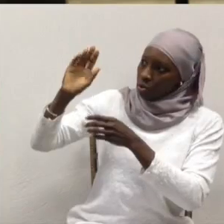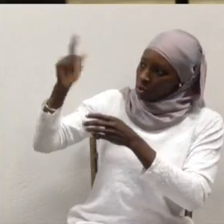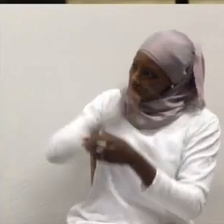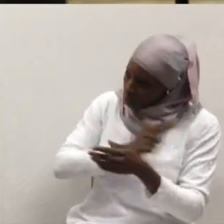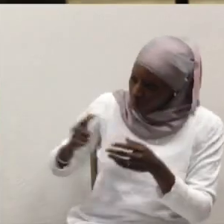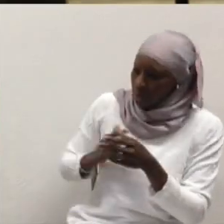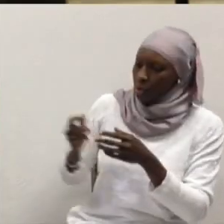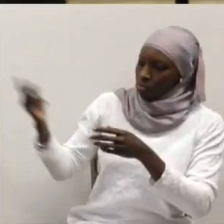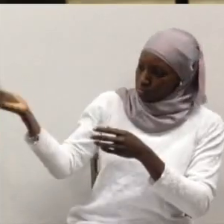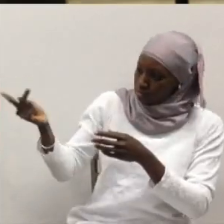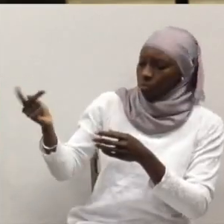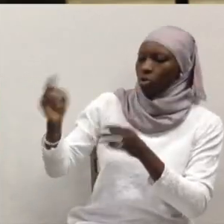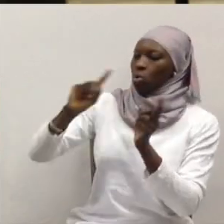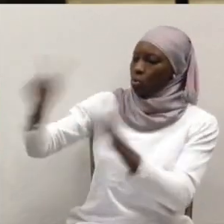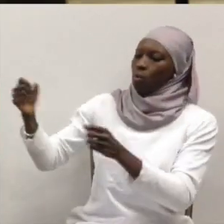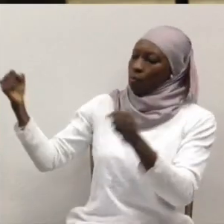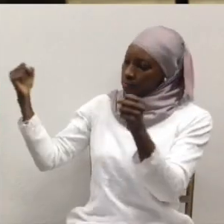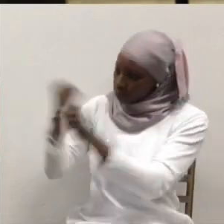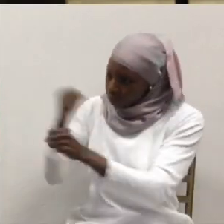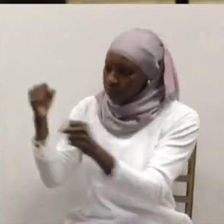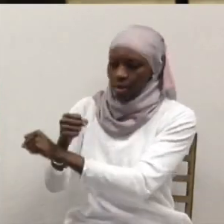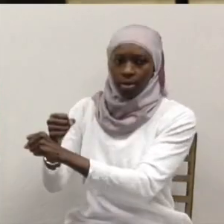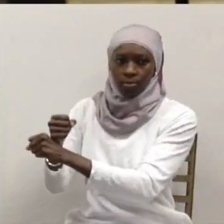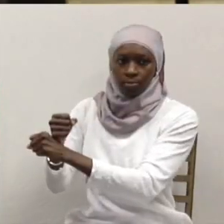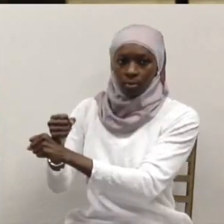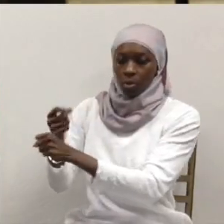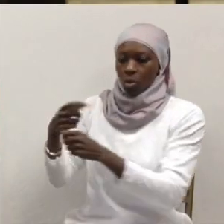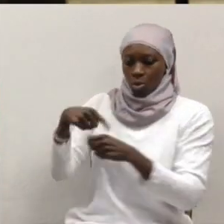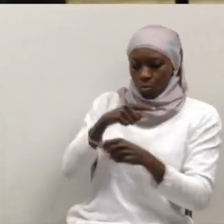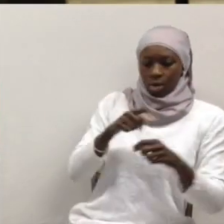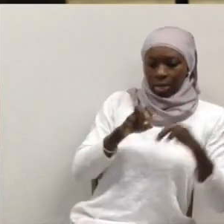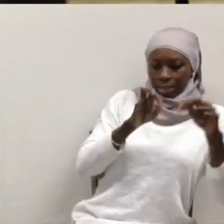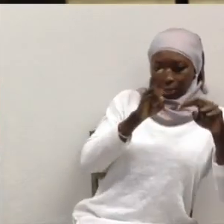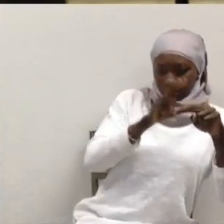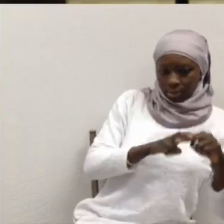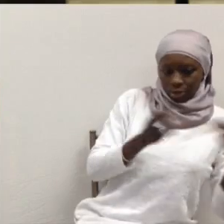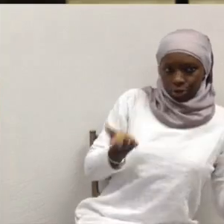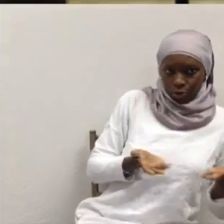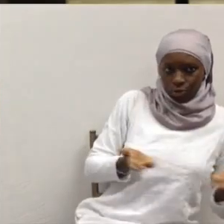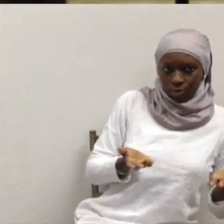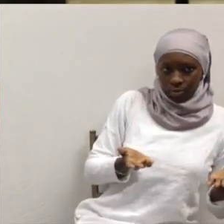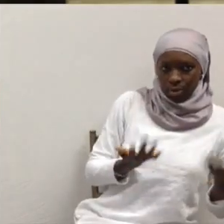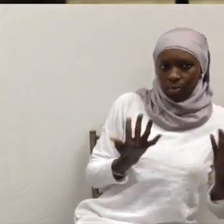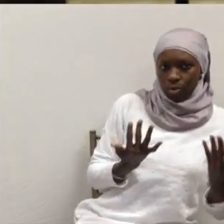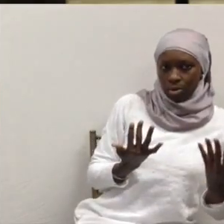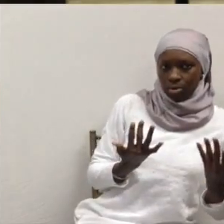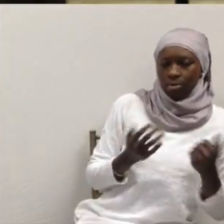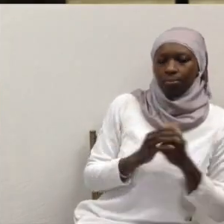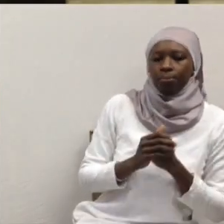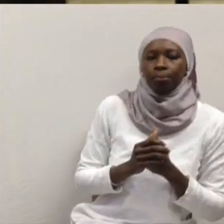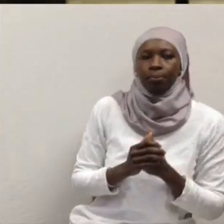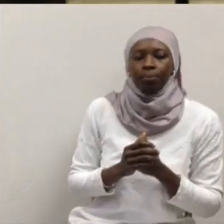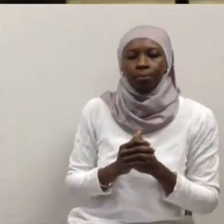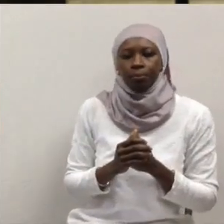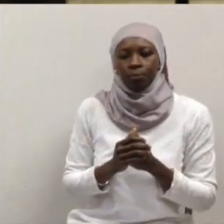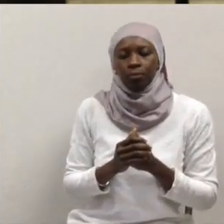هنا قاعدون. We are sitting down here. This is what fear does. So it is significant that Allah is